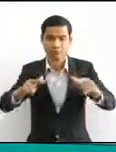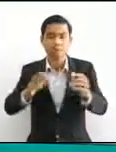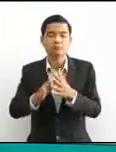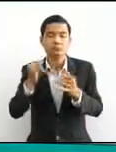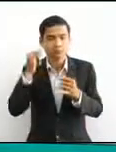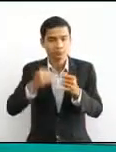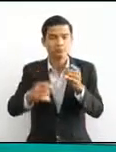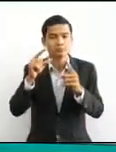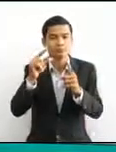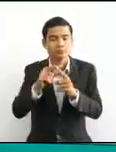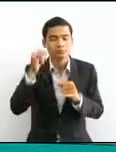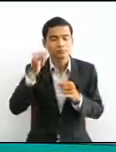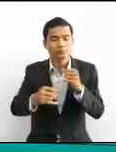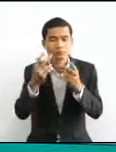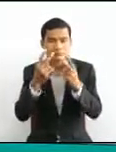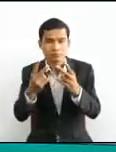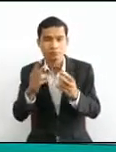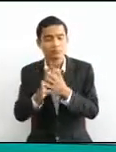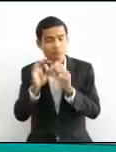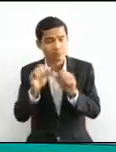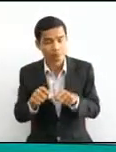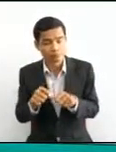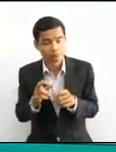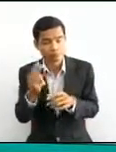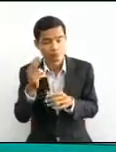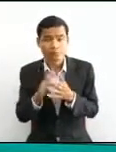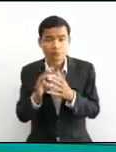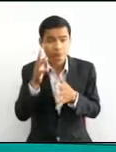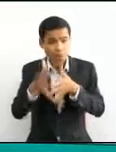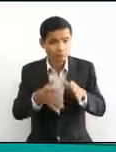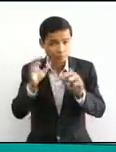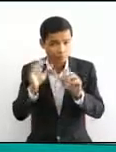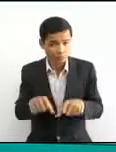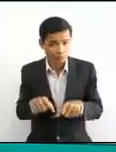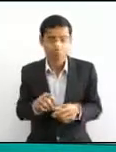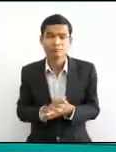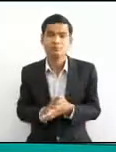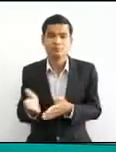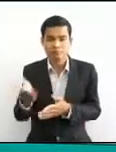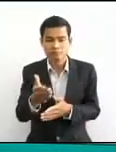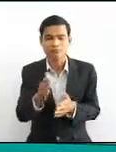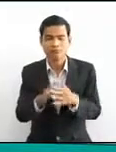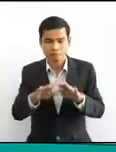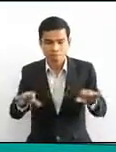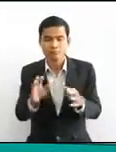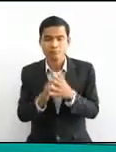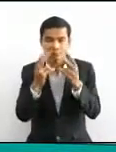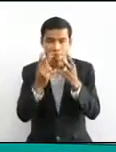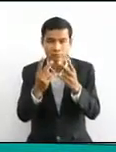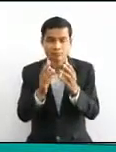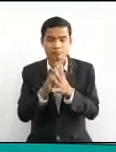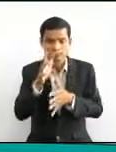con mơ con ăn rồi gì con ăn rồi ớt Chà, là con cho rùm án nè cừu chi